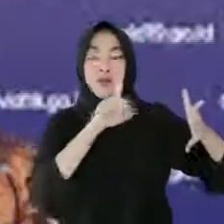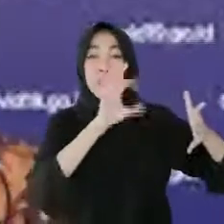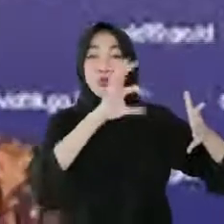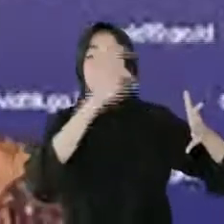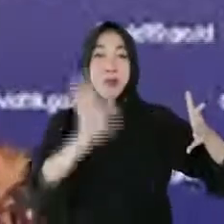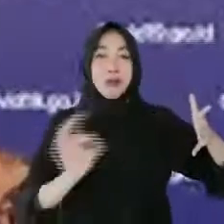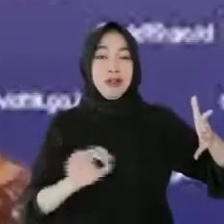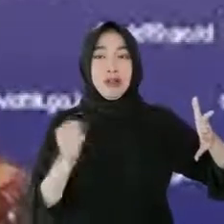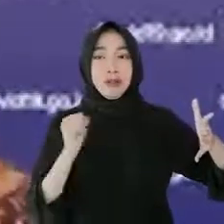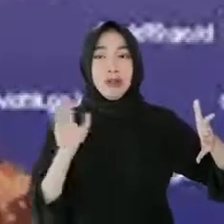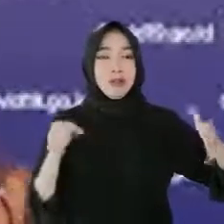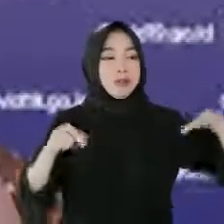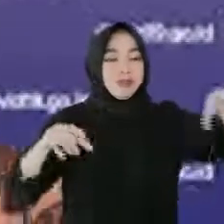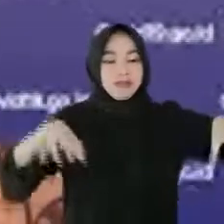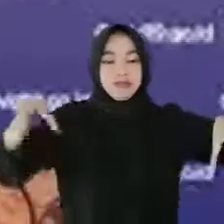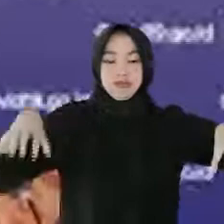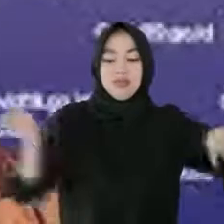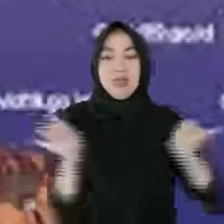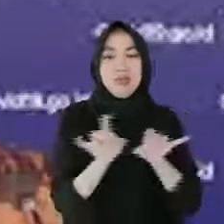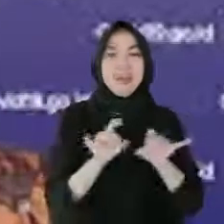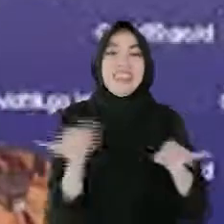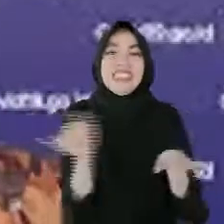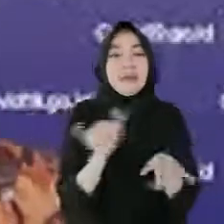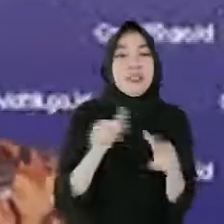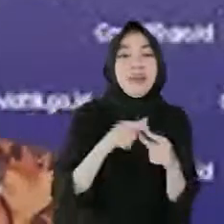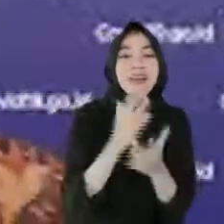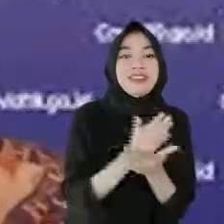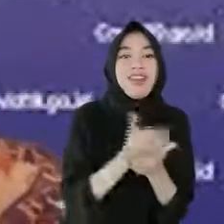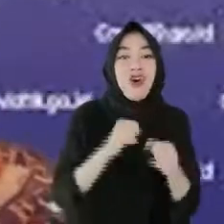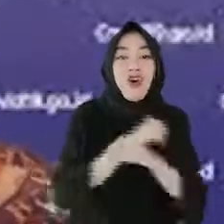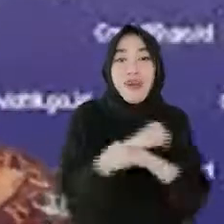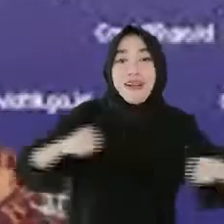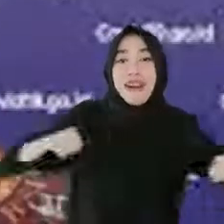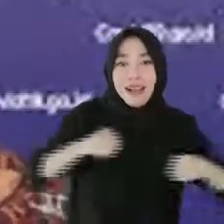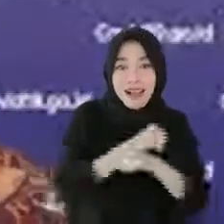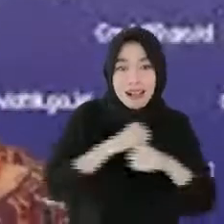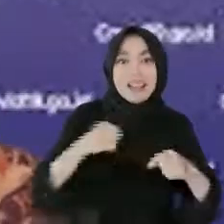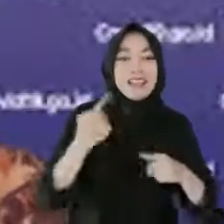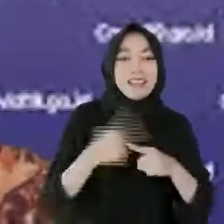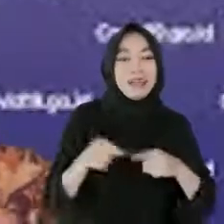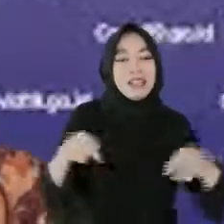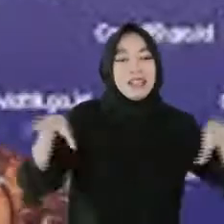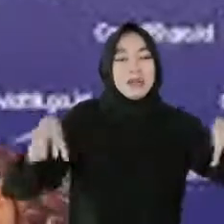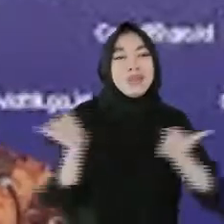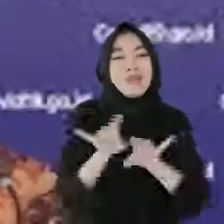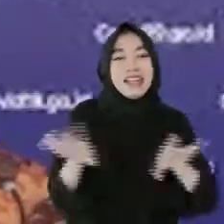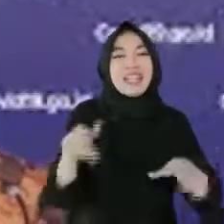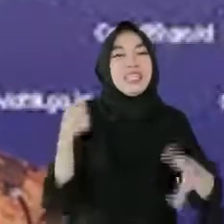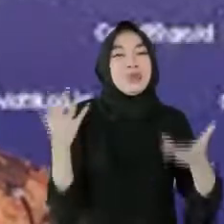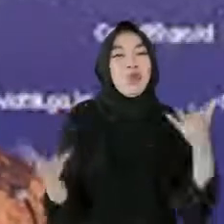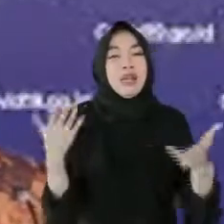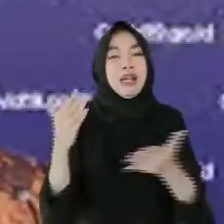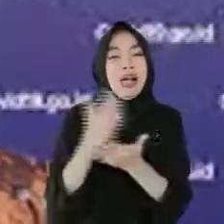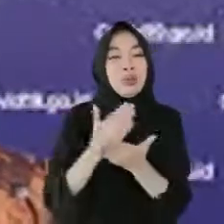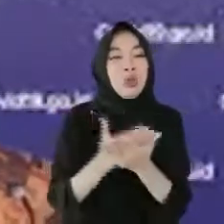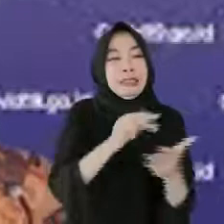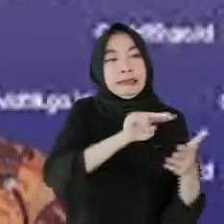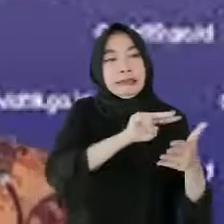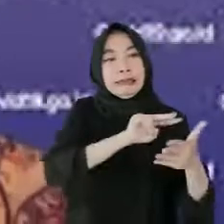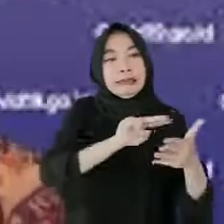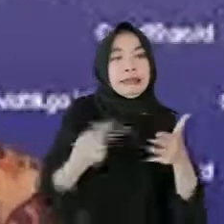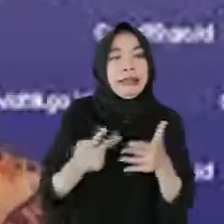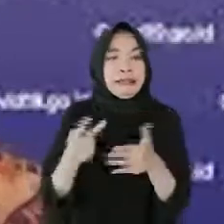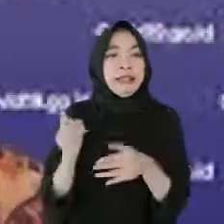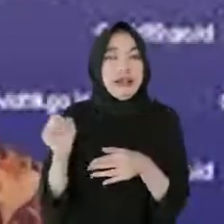karena memang ini dua hal yang berbeda walaupun sama-sama ini adalah event yang besar salah satu yang tadi sudah disampaikan akan diterapkannya